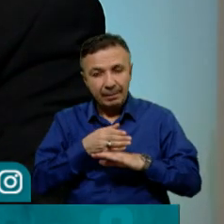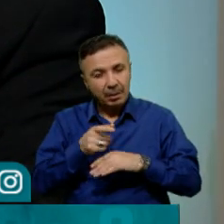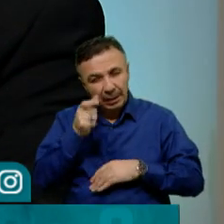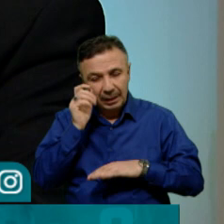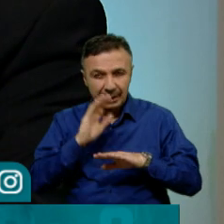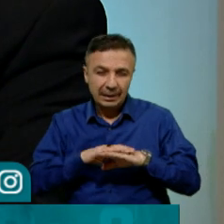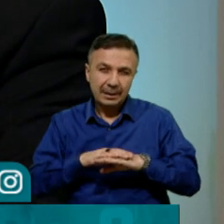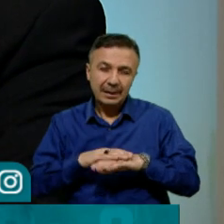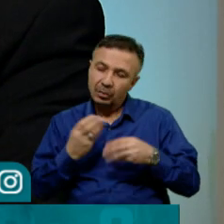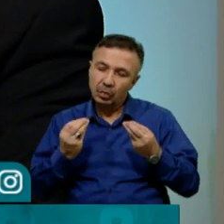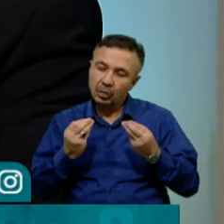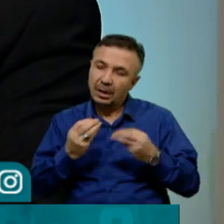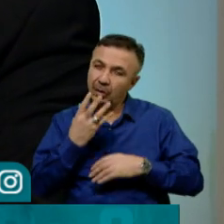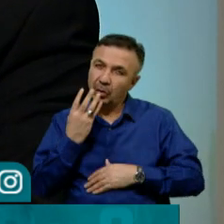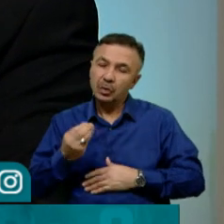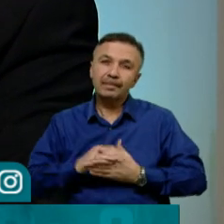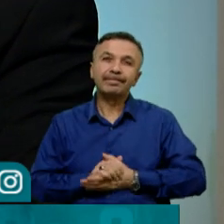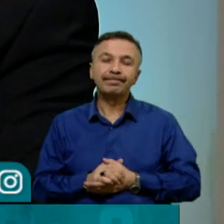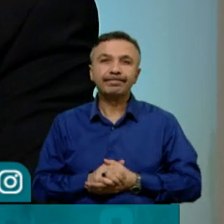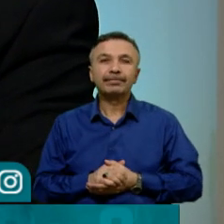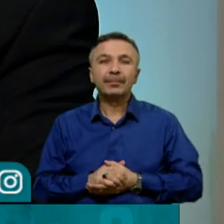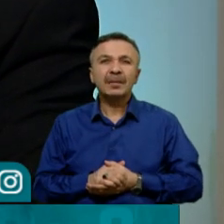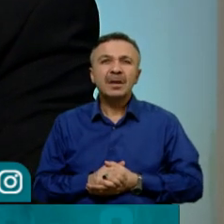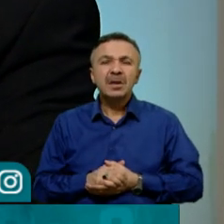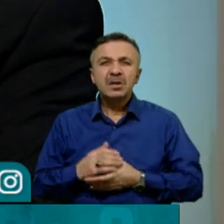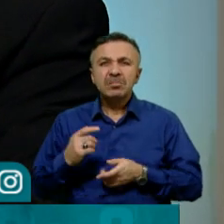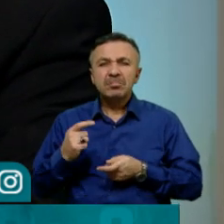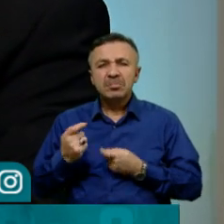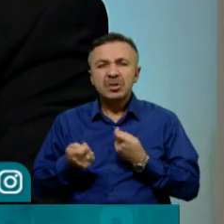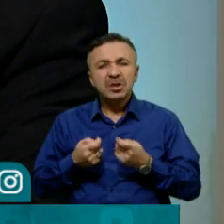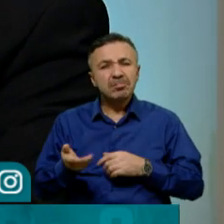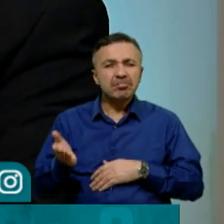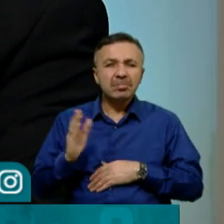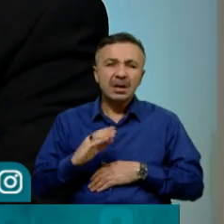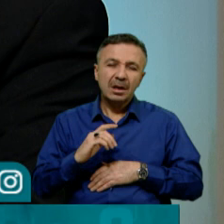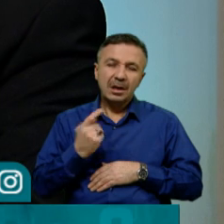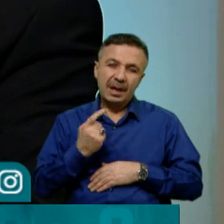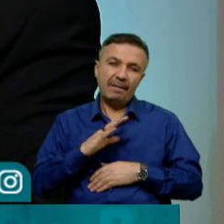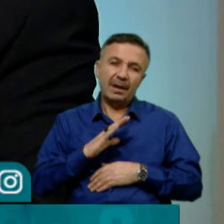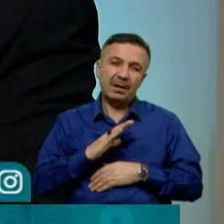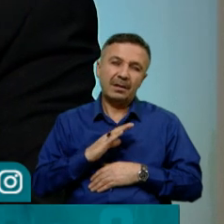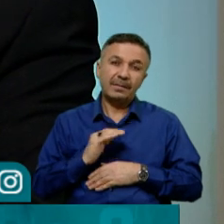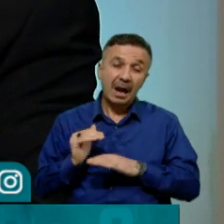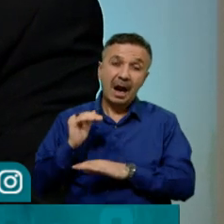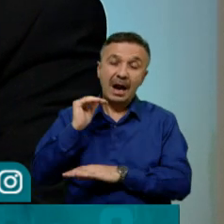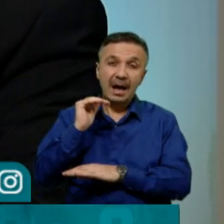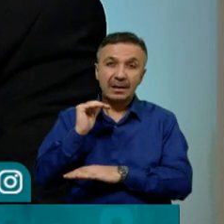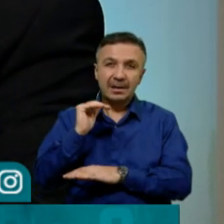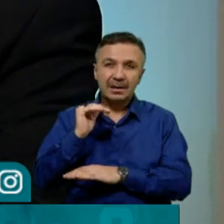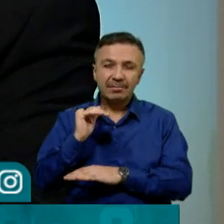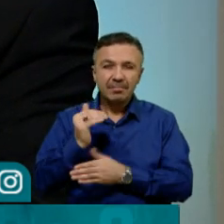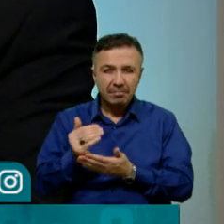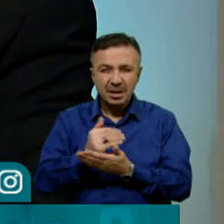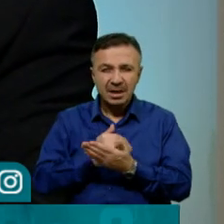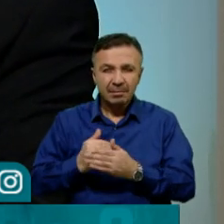dikkat edersek hoş olur hem bir işin başka yönleri var işte hayat sigortası birikimli hayat sigortası